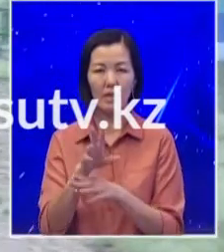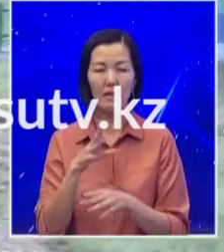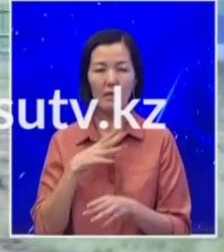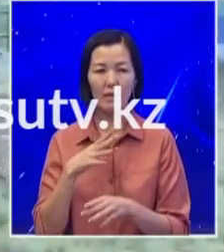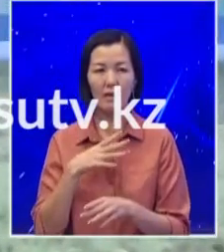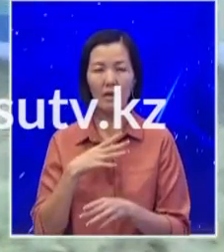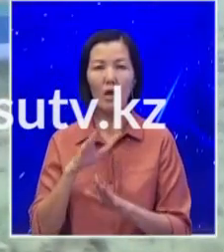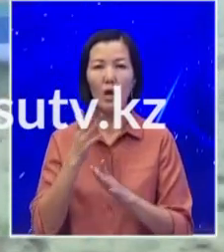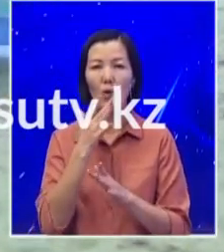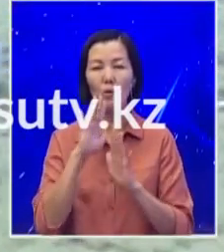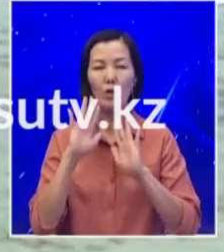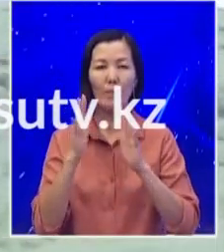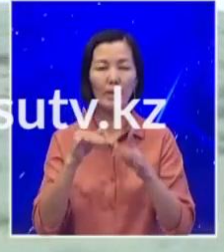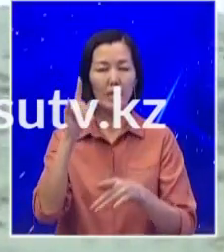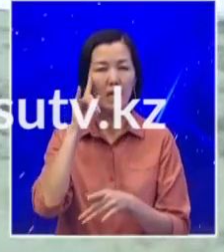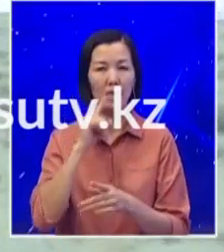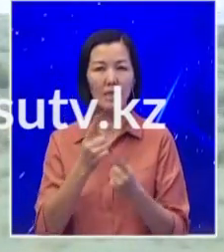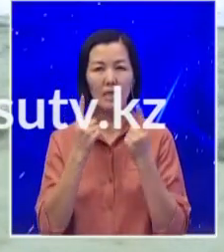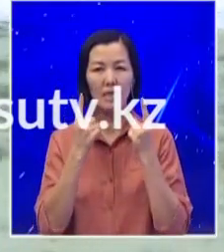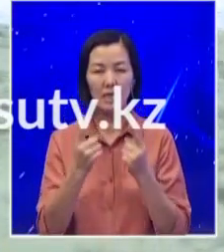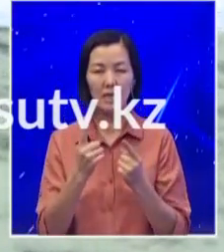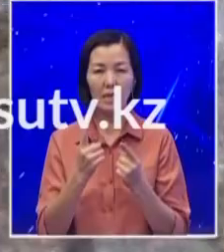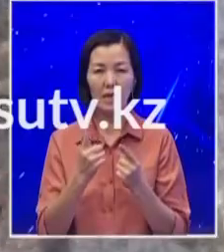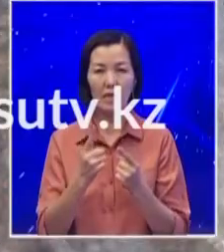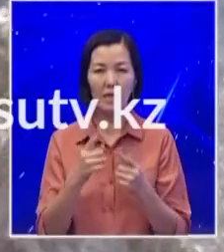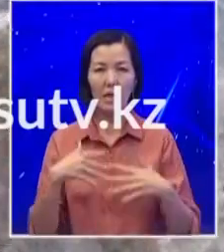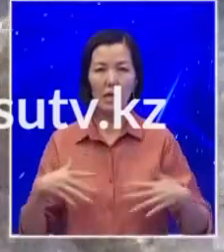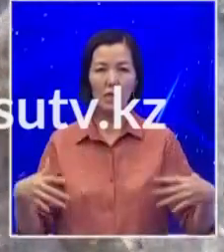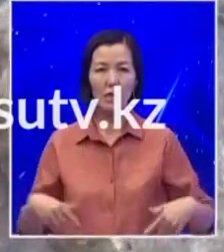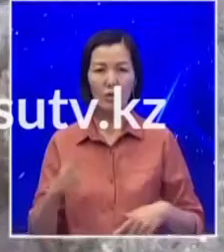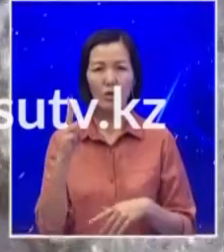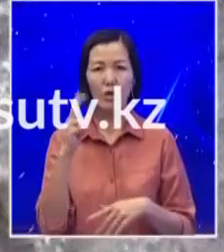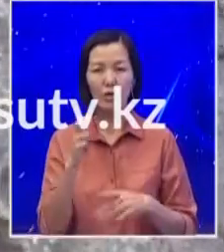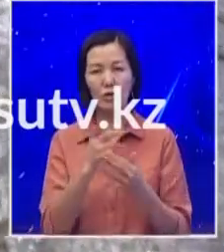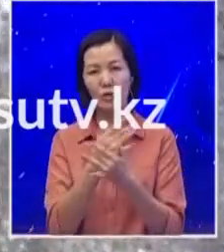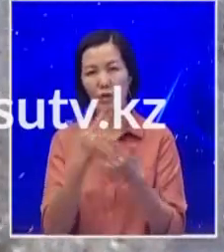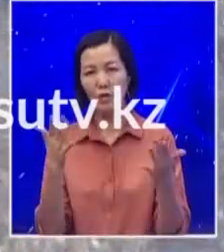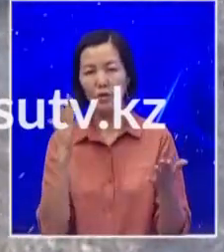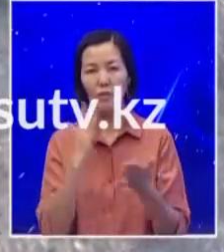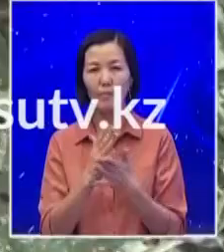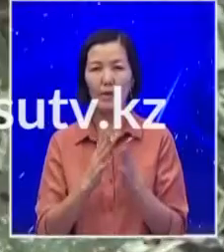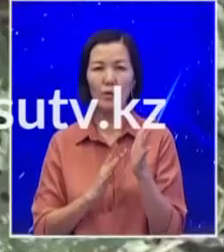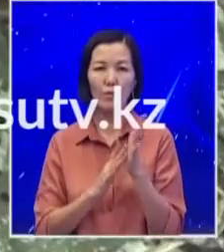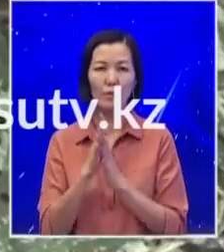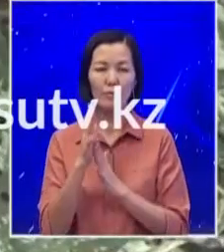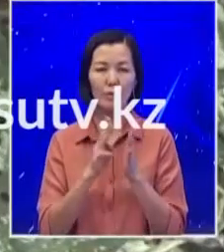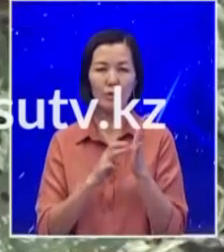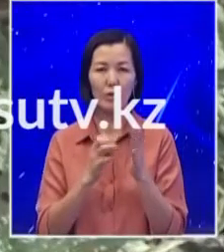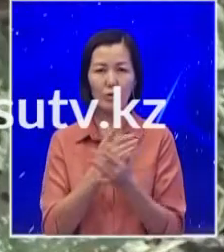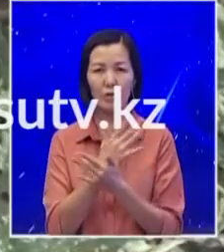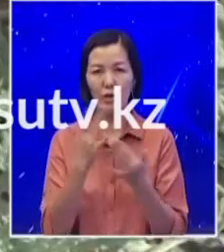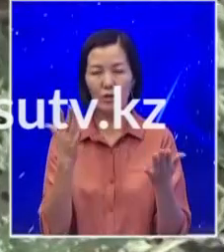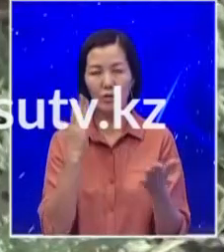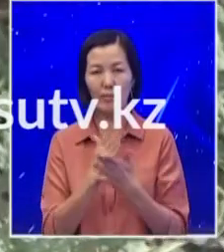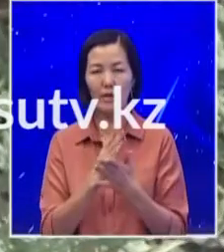Алтынемел ұлттық табиғи паркі Қазақстандағы ең ірі парктің бірі. Онда жануардың 200-ге жоқ түрі мекендейді, ал өсімдіктің 800 түрі бар.